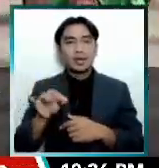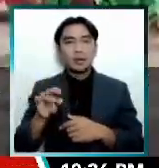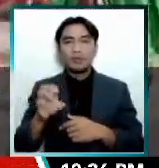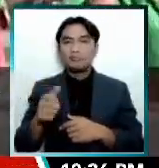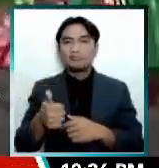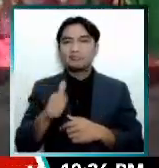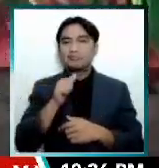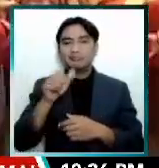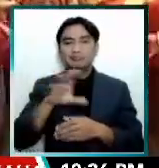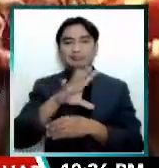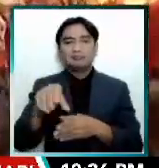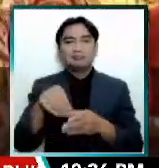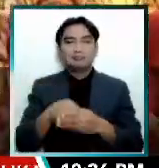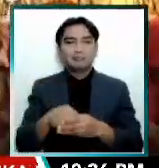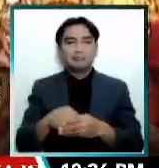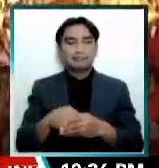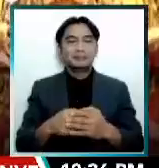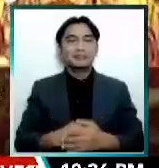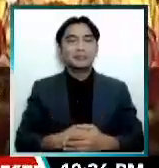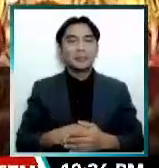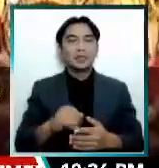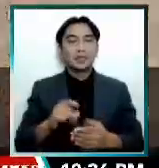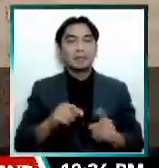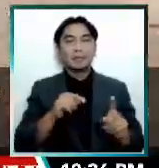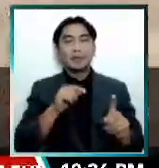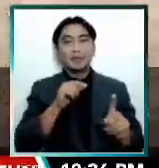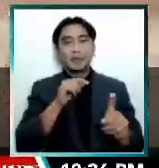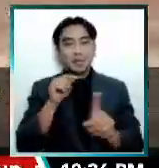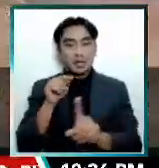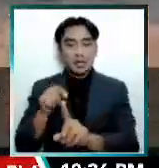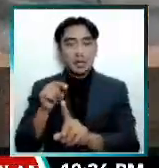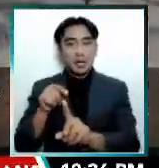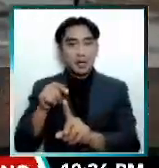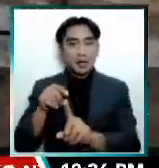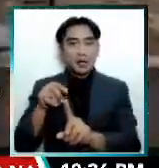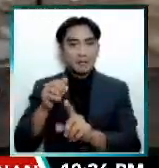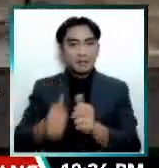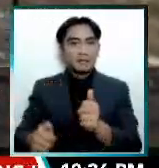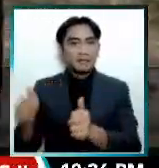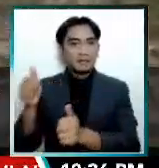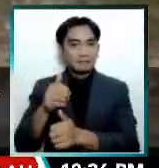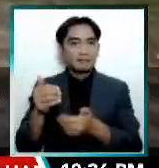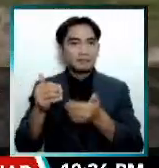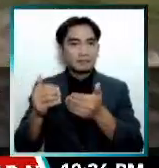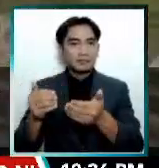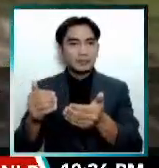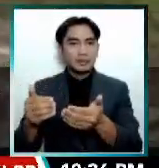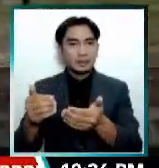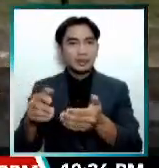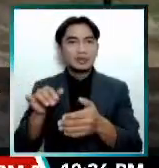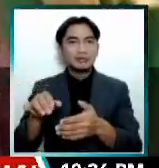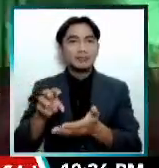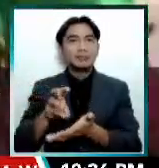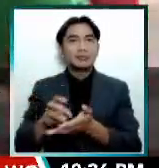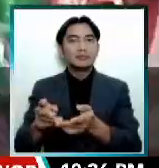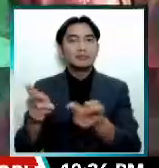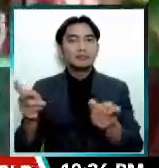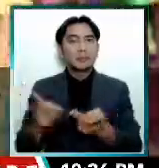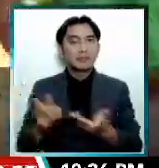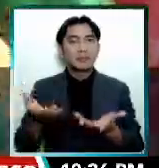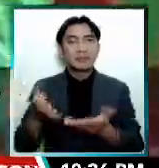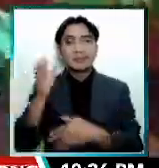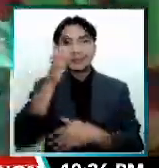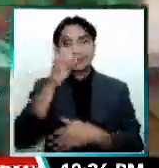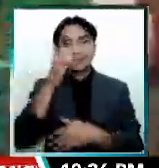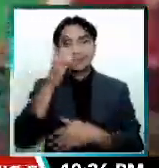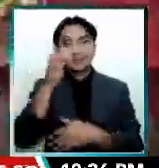Yan daw ay kung ipipilit ni Cebu City Mayor Michael Rama na idao sa South Road Properties o SRP sa Cebu City. Ang highlight ng